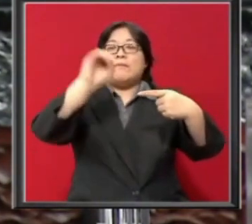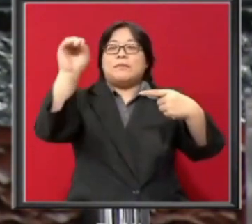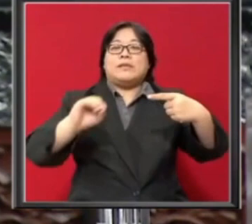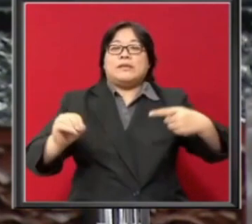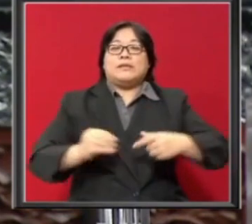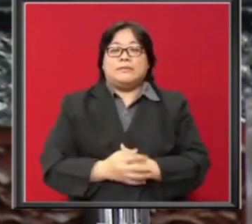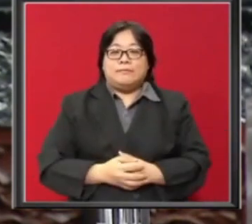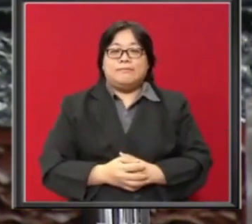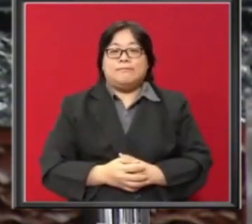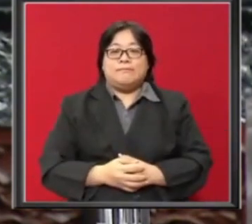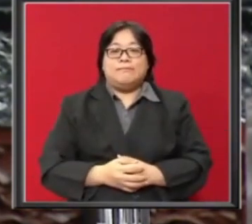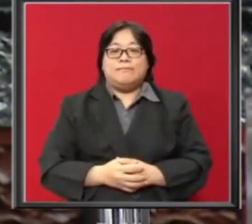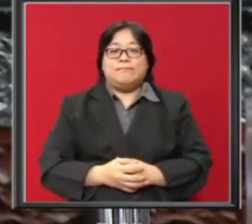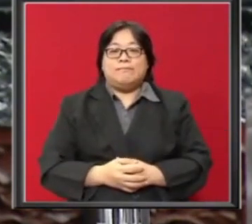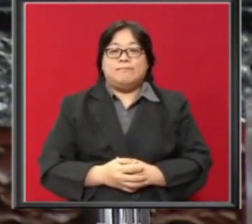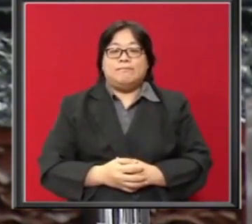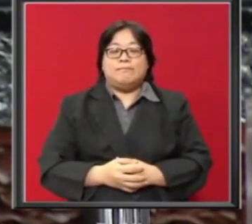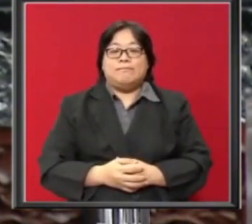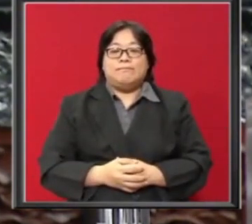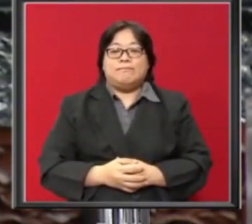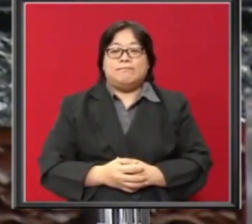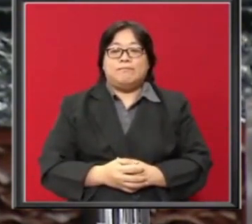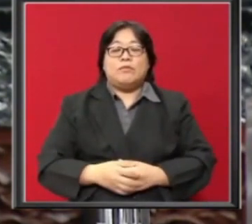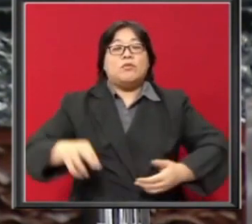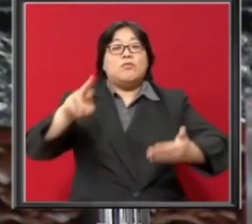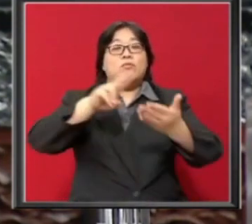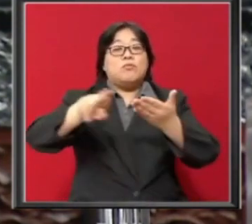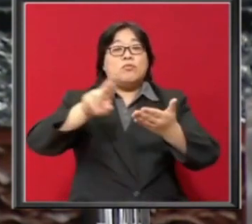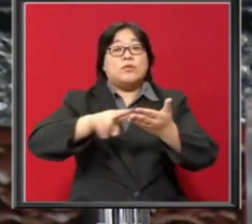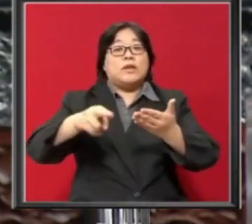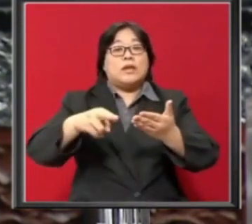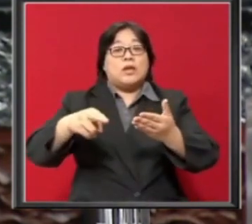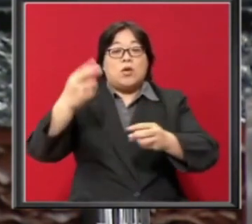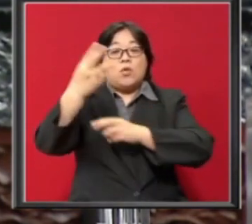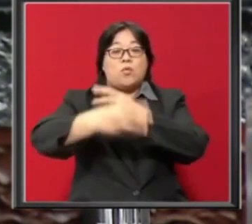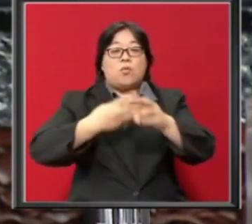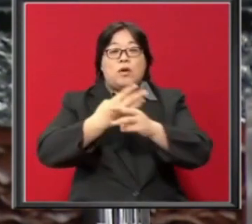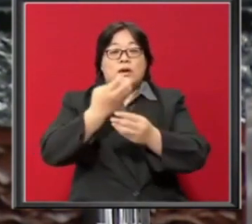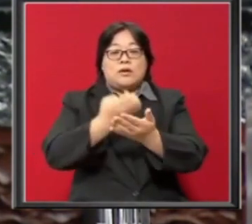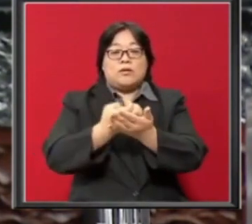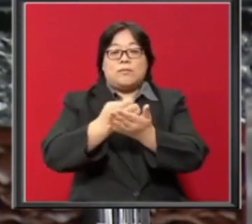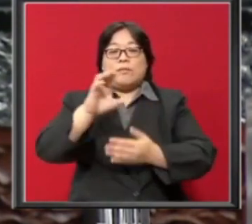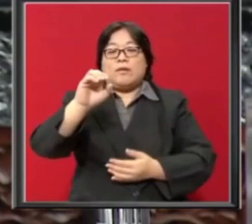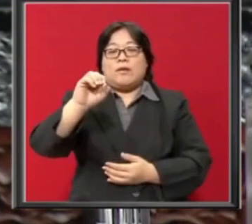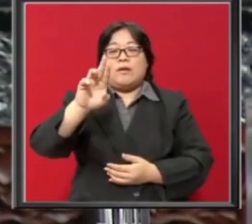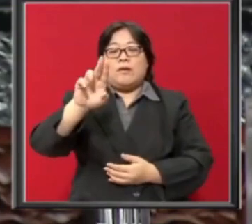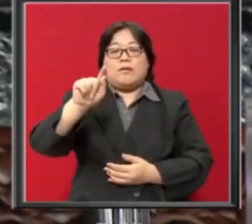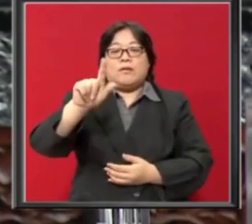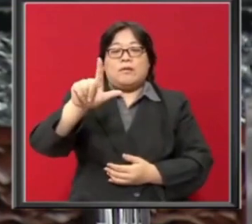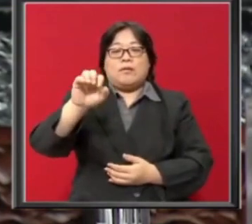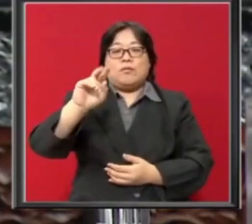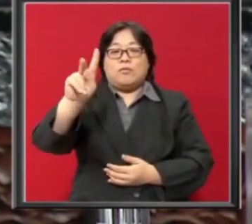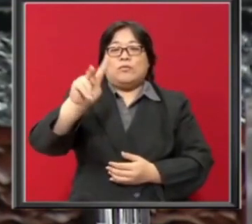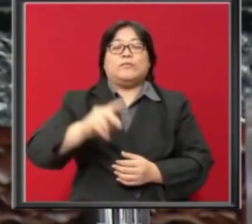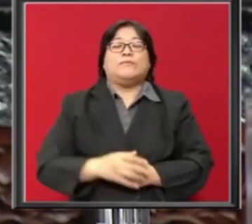7 Oke rujukan Welbeck World Economic Outlook